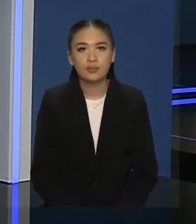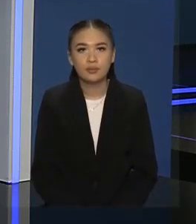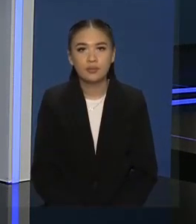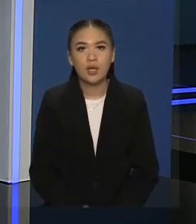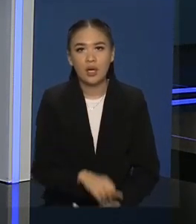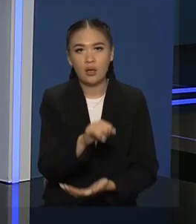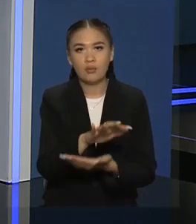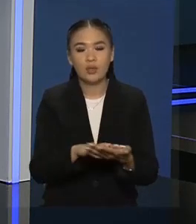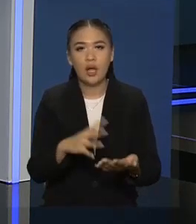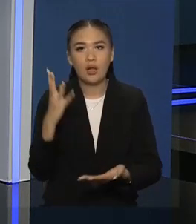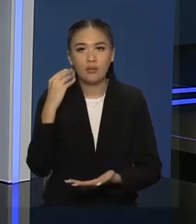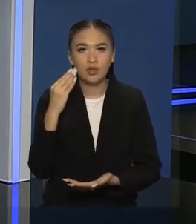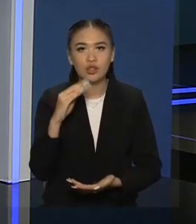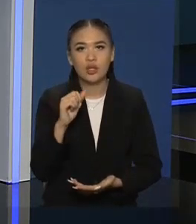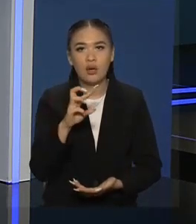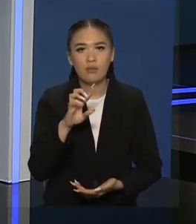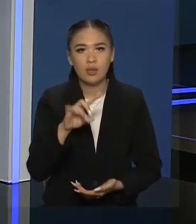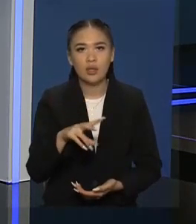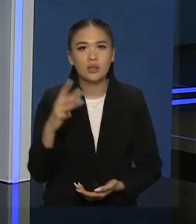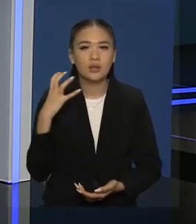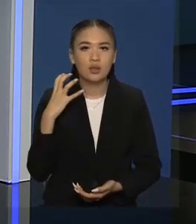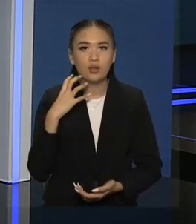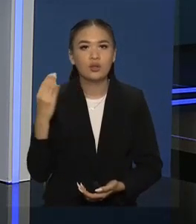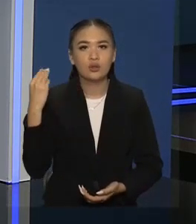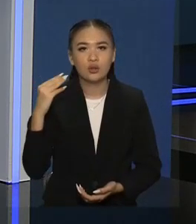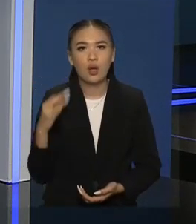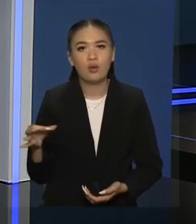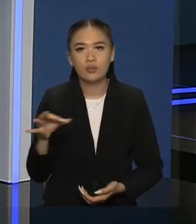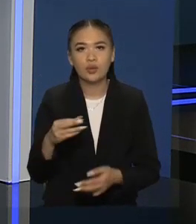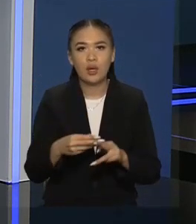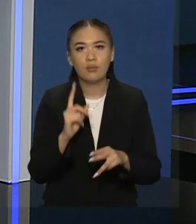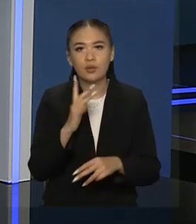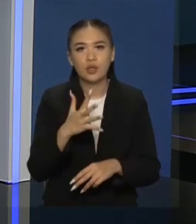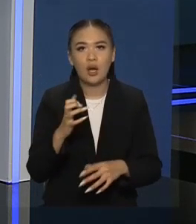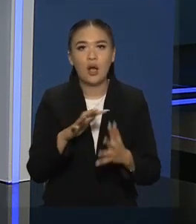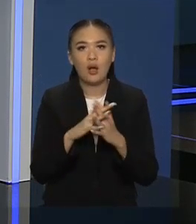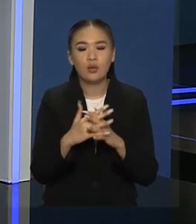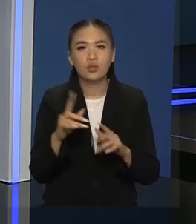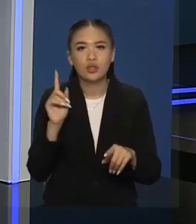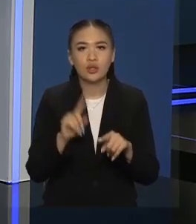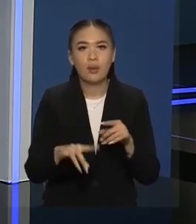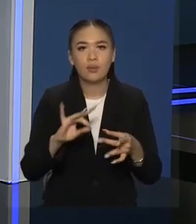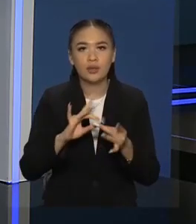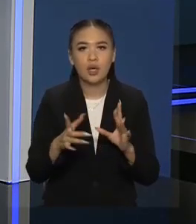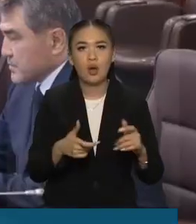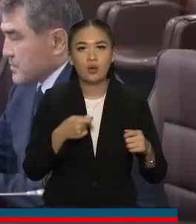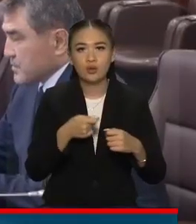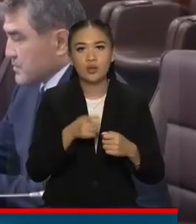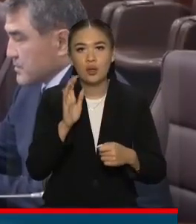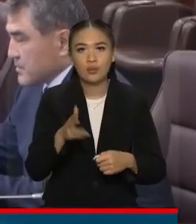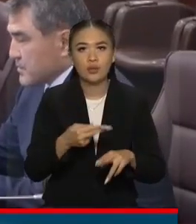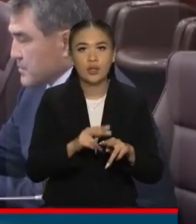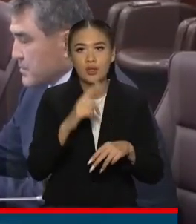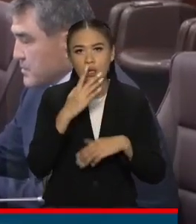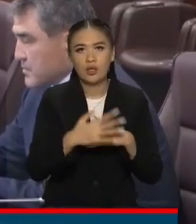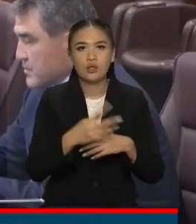Хабарымызды жалғастырамыз. Алматы, Жамбыл, Қызылорда мен Түркістан облыстарындағы 1,5 мың ауыл жылдам интернет желісіне қосылады. Бұл шамамен 200 мың